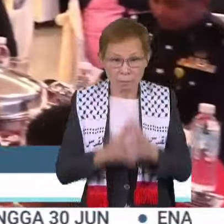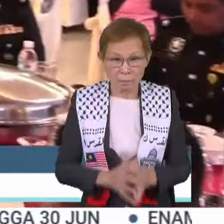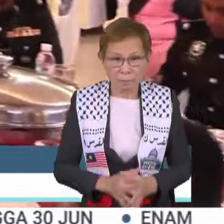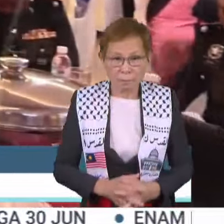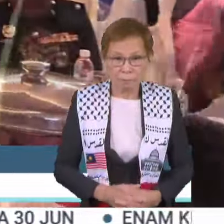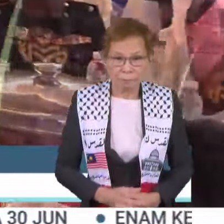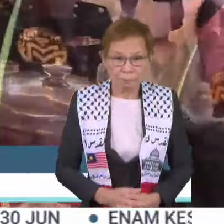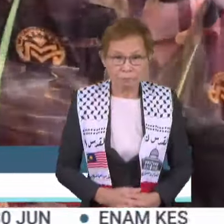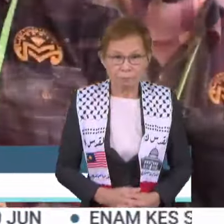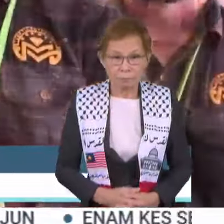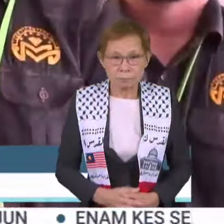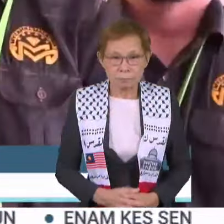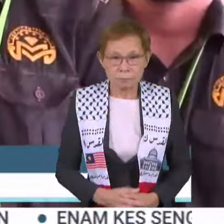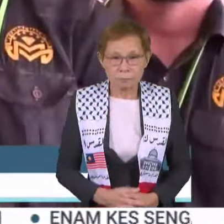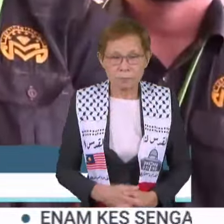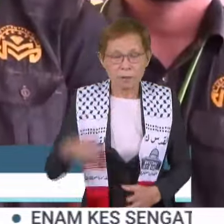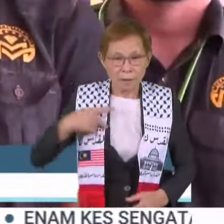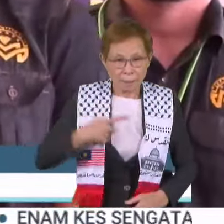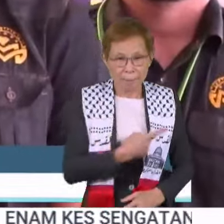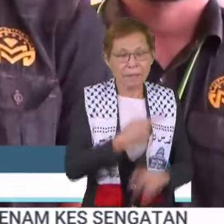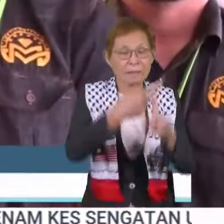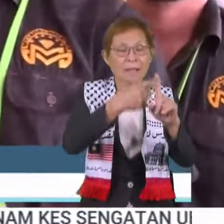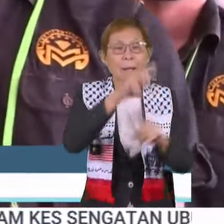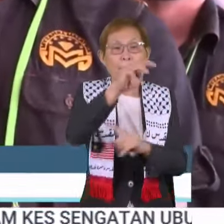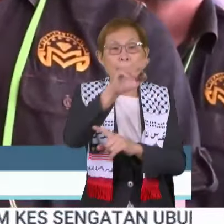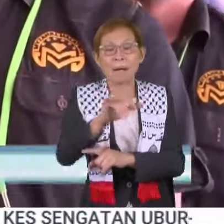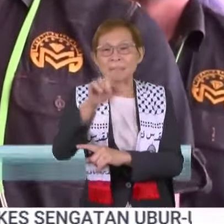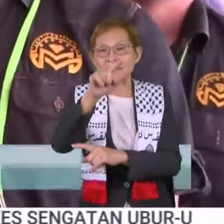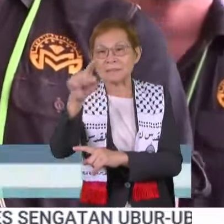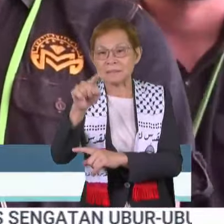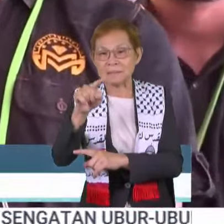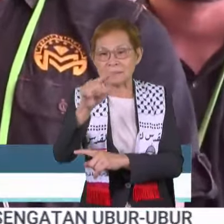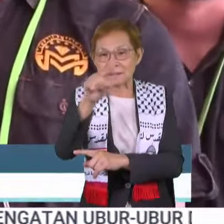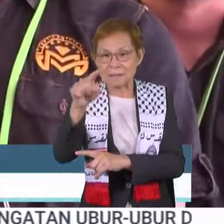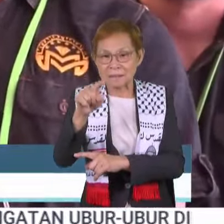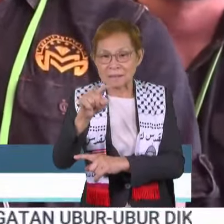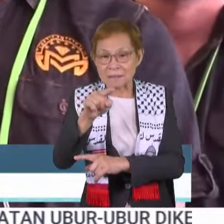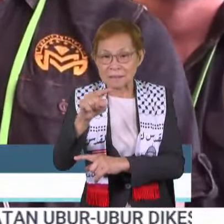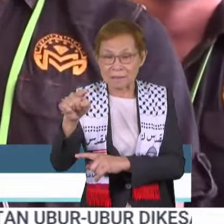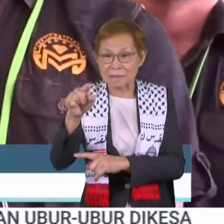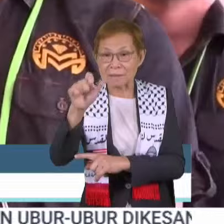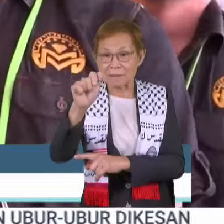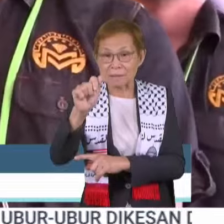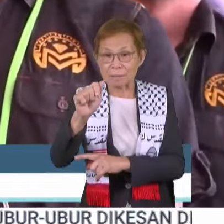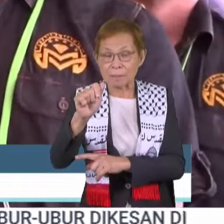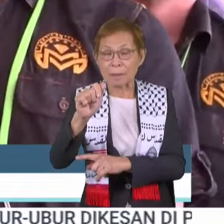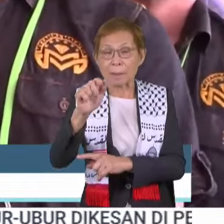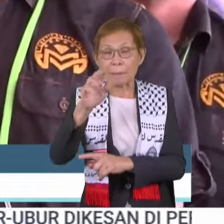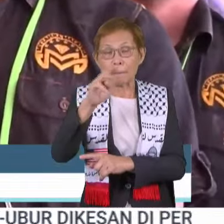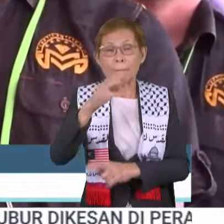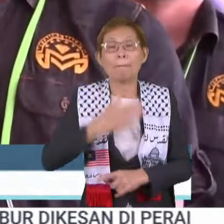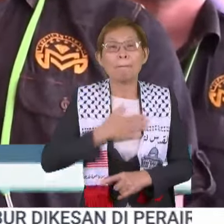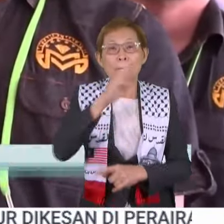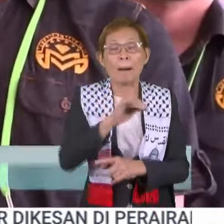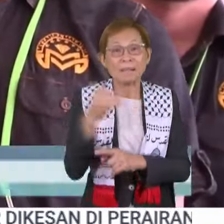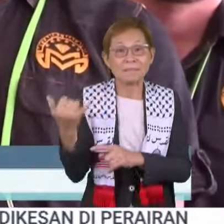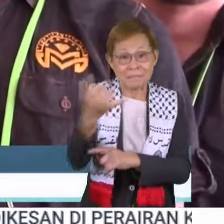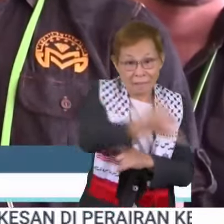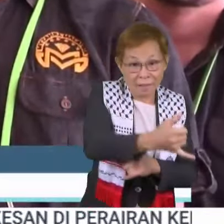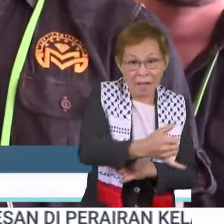madani kami daripada maizarah Malaysia bersyukur kerana dapat bekerjasama dengan polis diraja